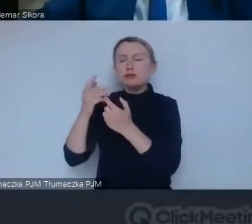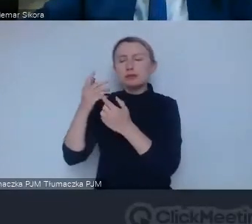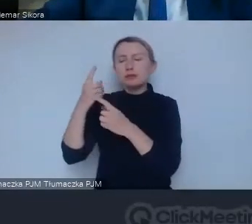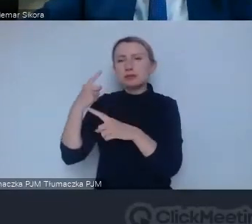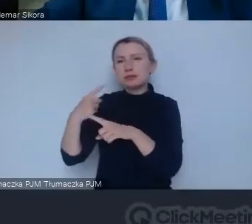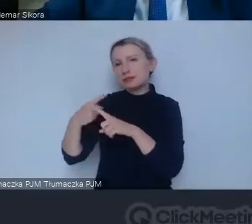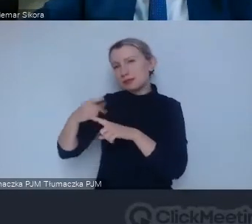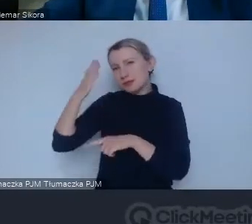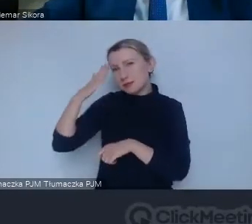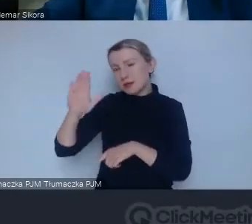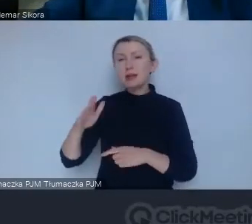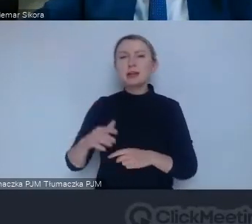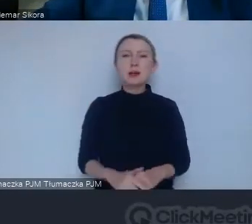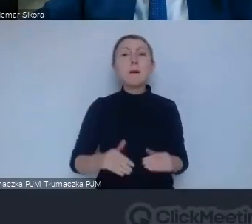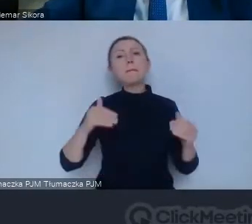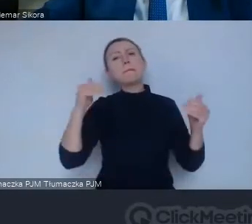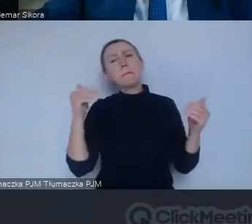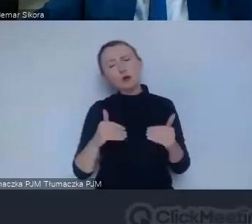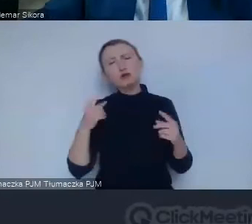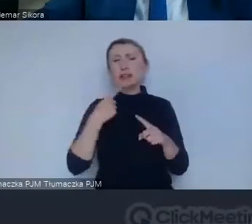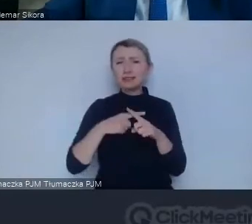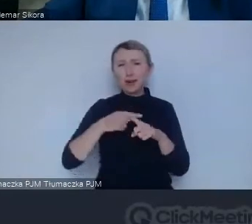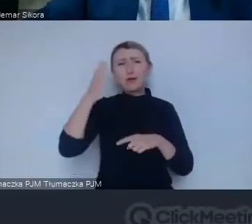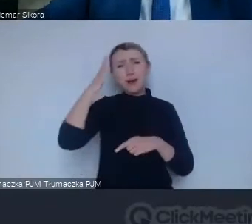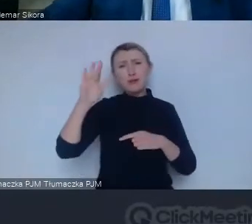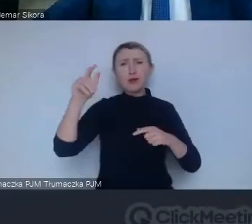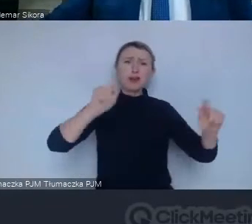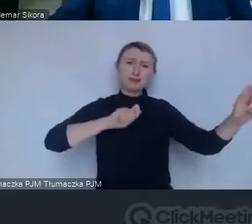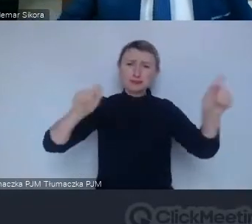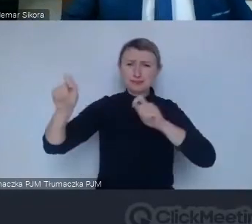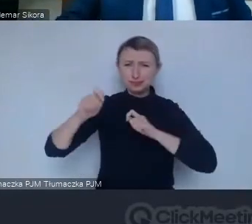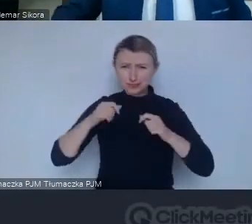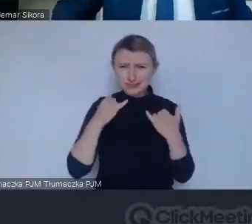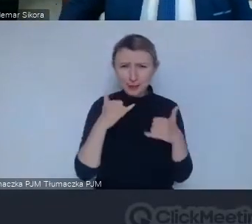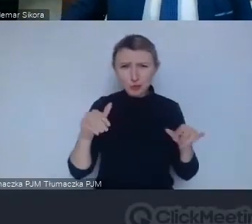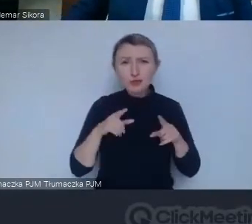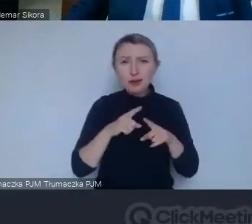W zasadzie oczywiście można do Stalowej Woli dojechać z różnych kierunków,